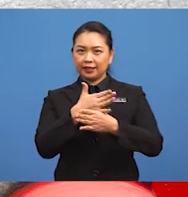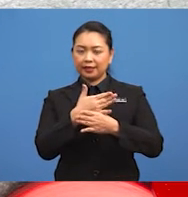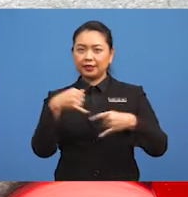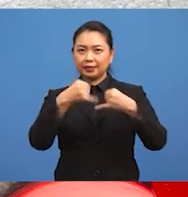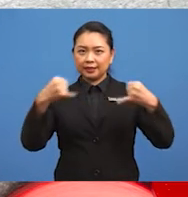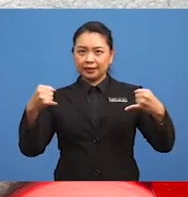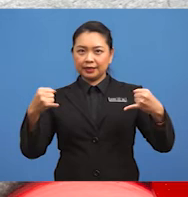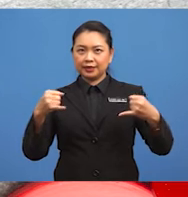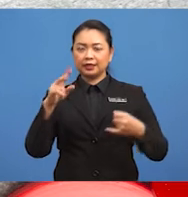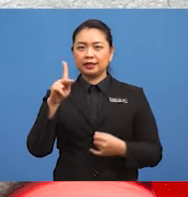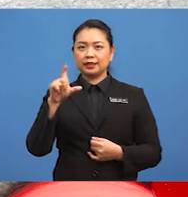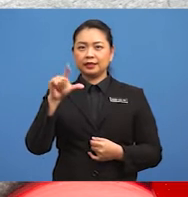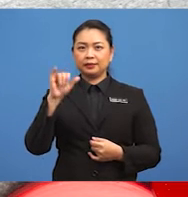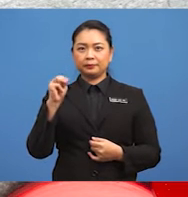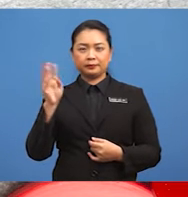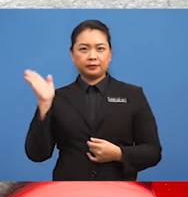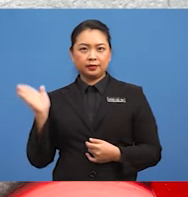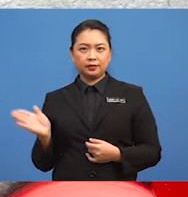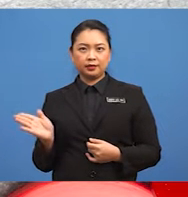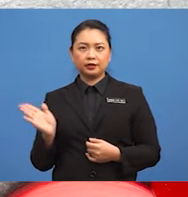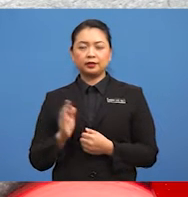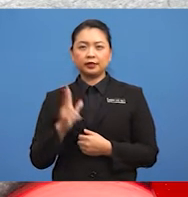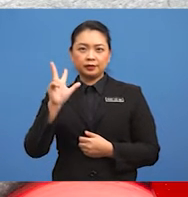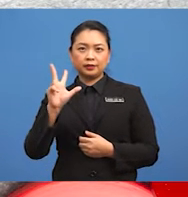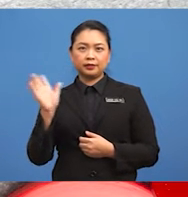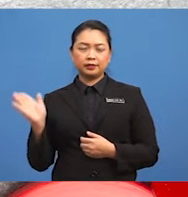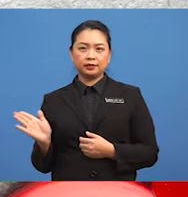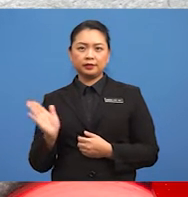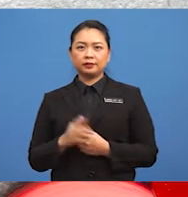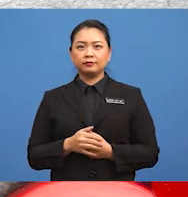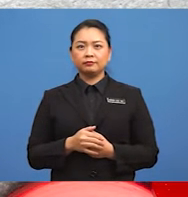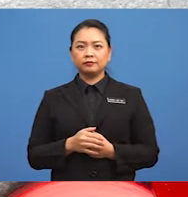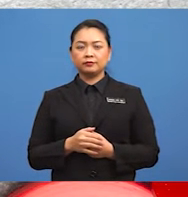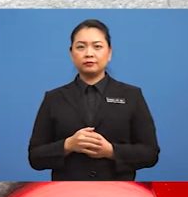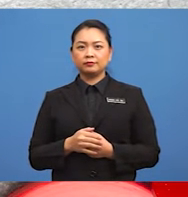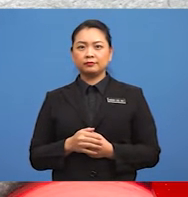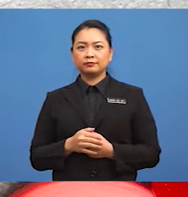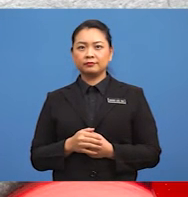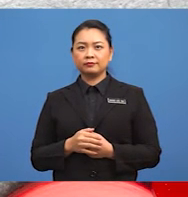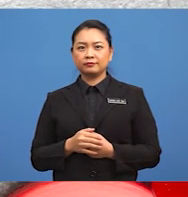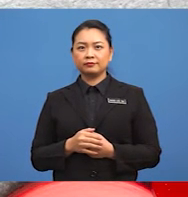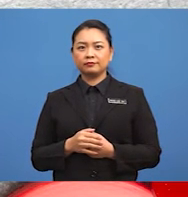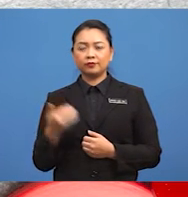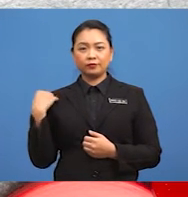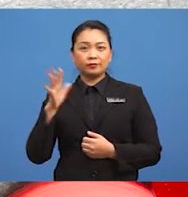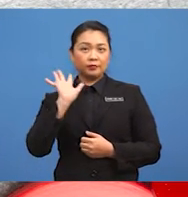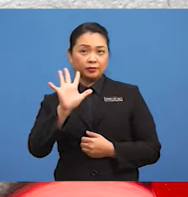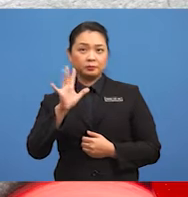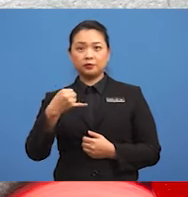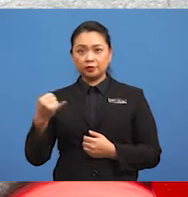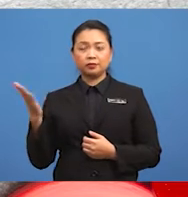kelim ialah kelim belakang kom, kelim betawi, kelim papan mesin, kelim papan tangan dan kelim lipat